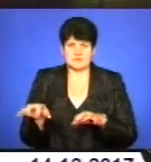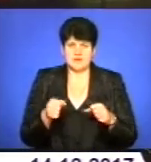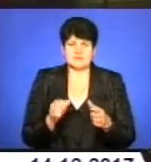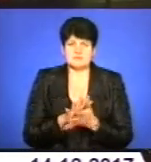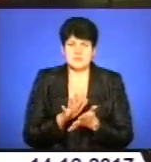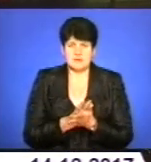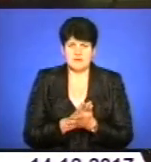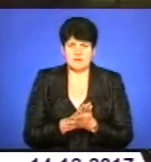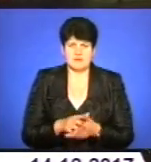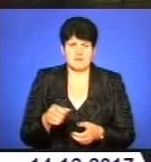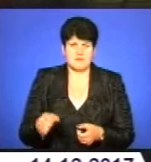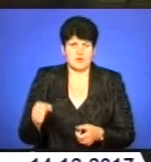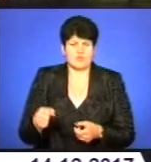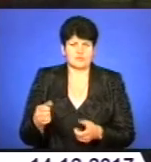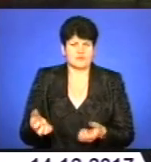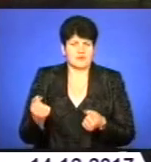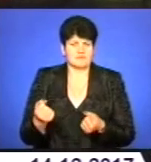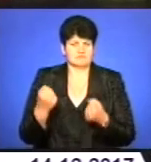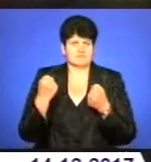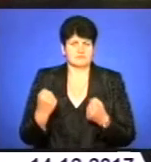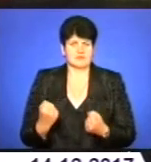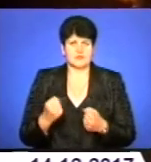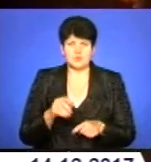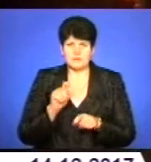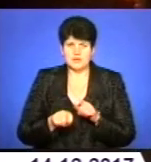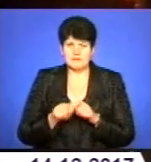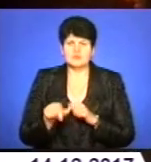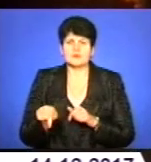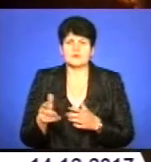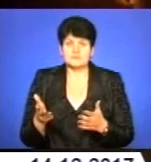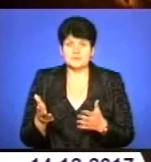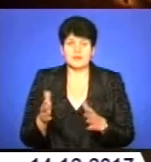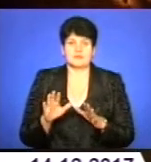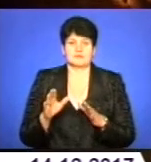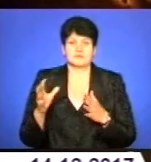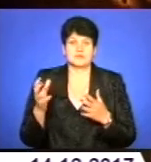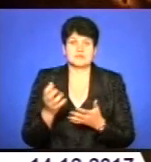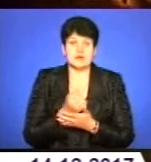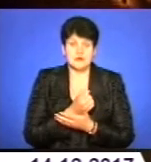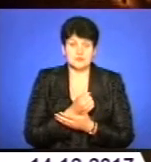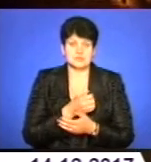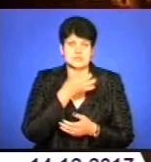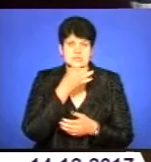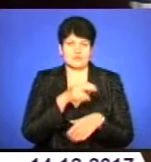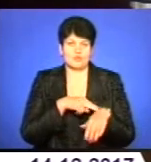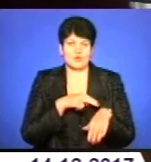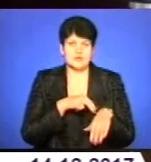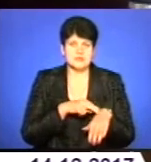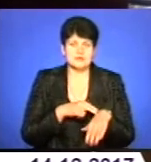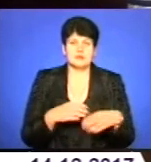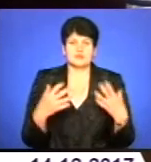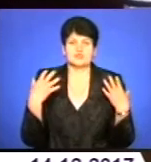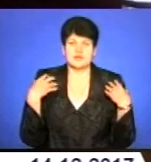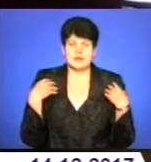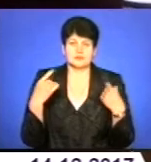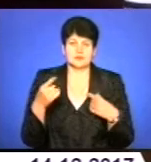сміттям. Пакунок здався працівнику потяга важким, і той перевірив його. Про знахідку повідомив поліцейським. За словами начальника Тернопільського